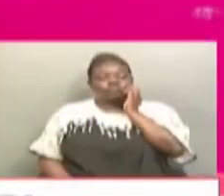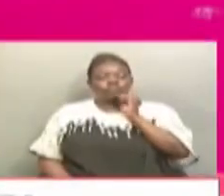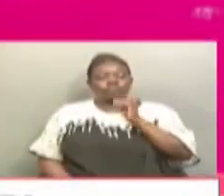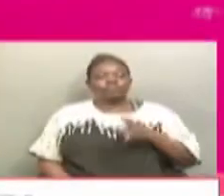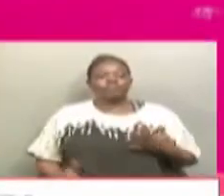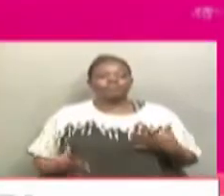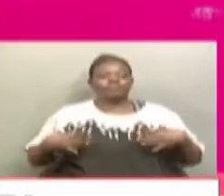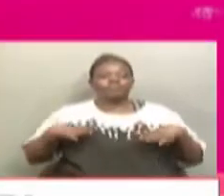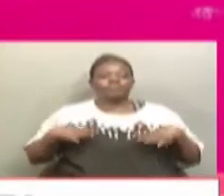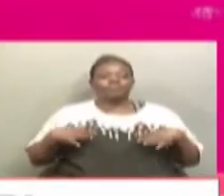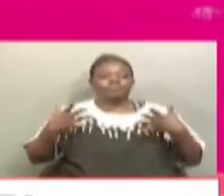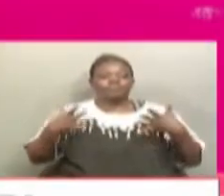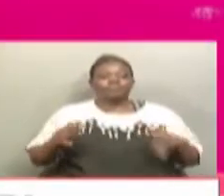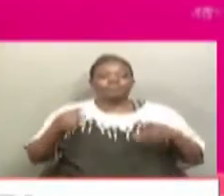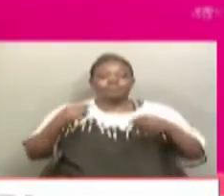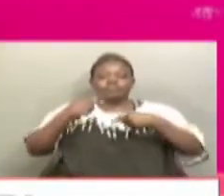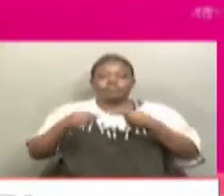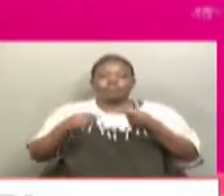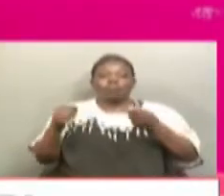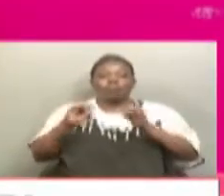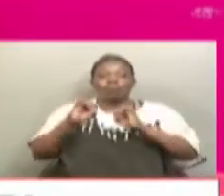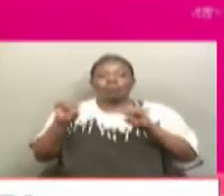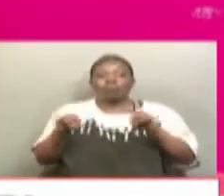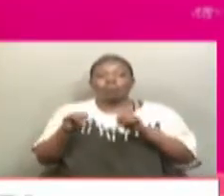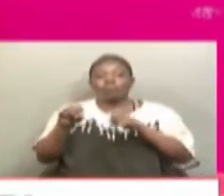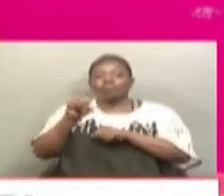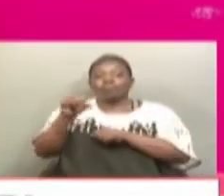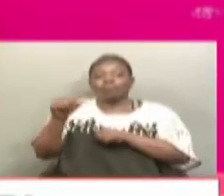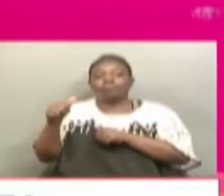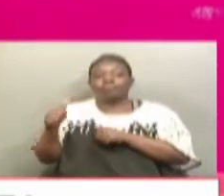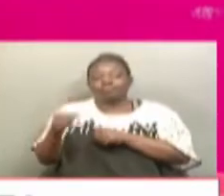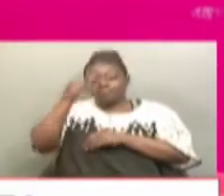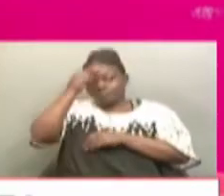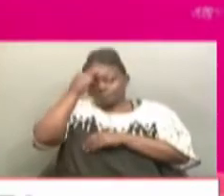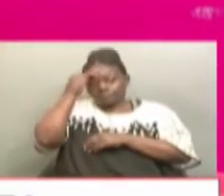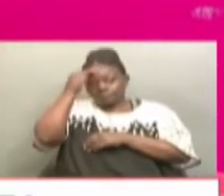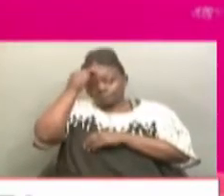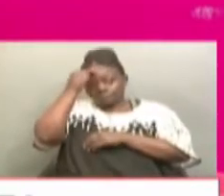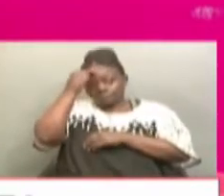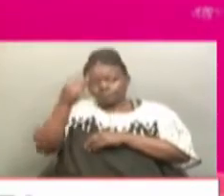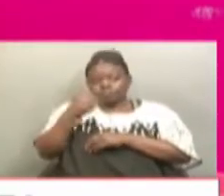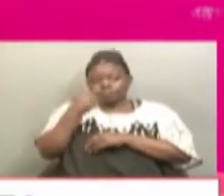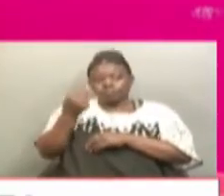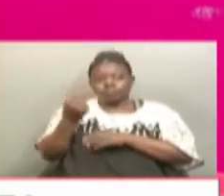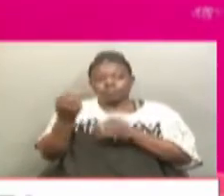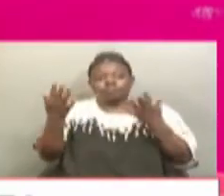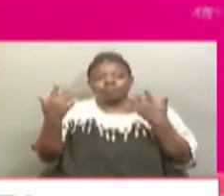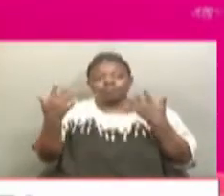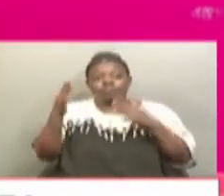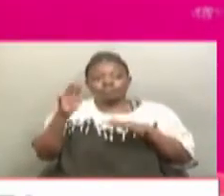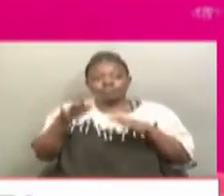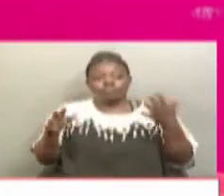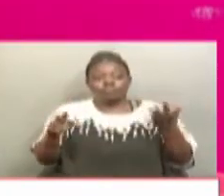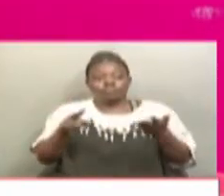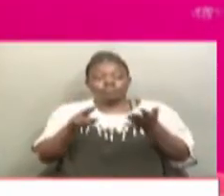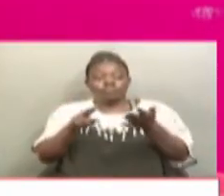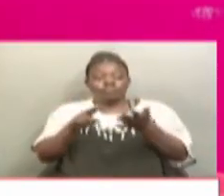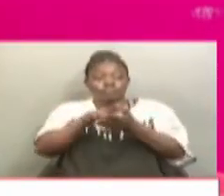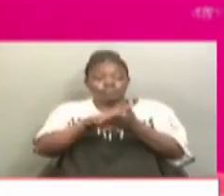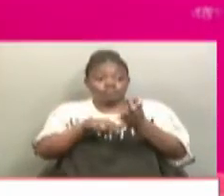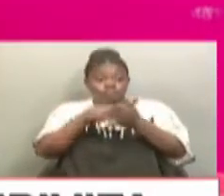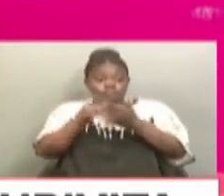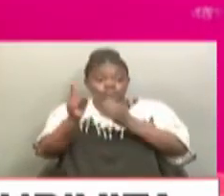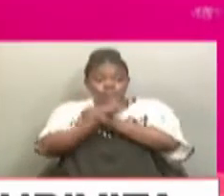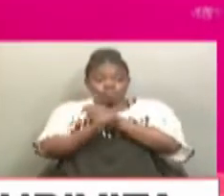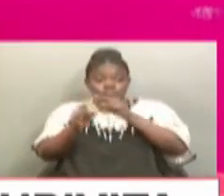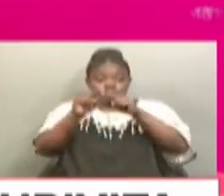Kulikayo mu kumulamu okwo tugenda kweyongerayo n'amawulire amalala. Omuyizi atalina mikono n'amagulu eyiganga y'omu ku bakozi b'ebigezo